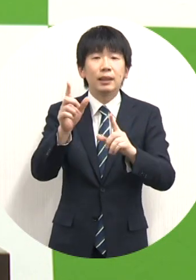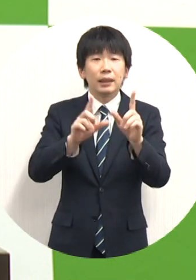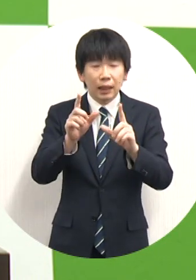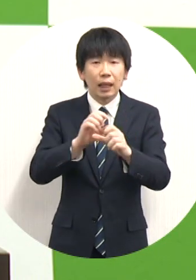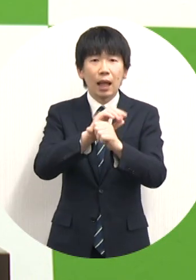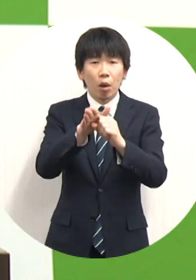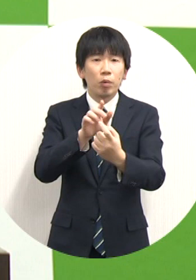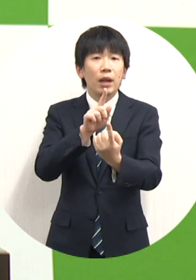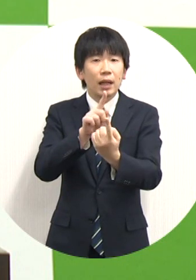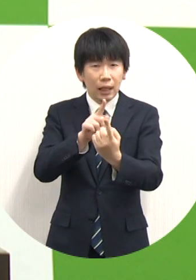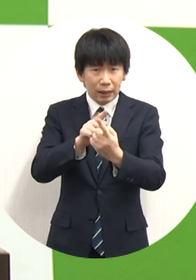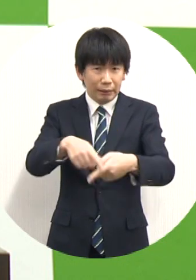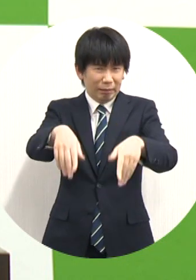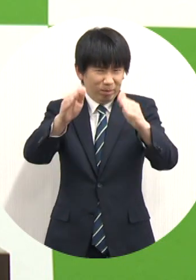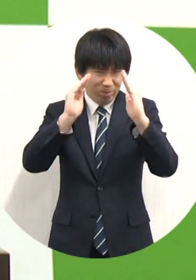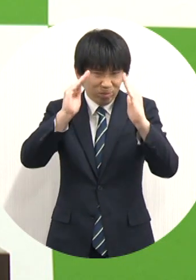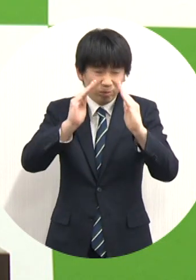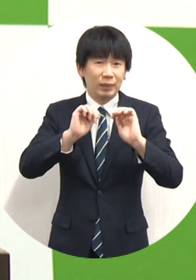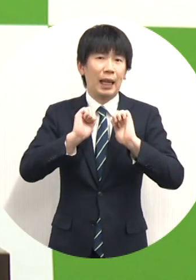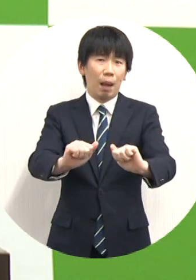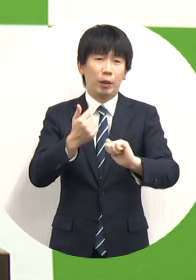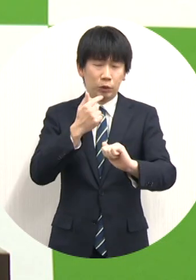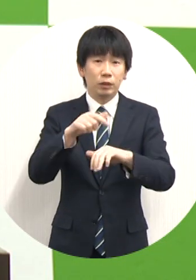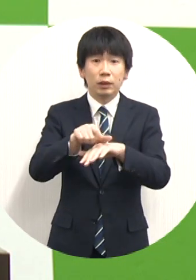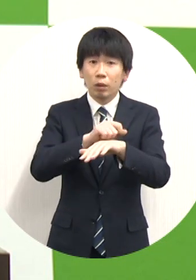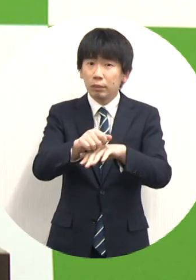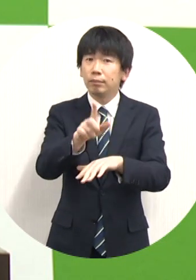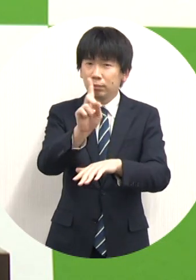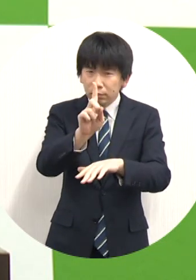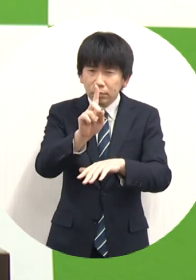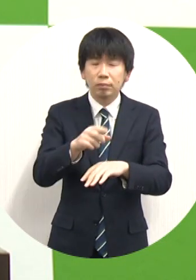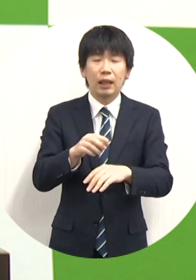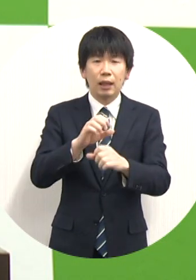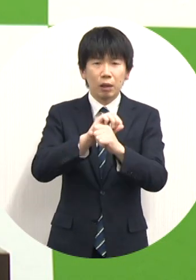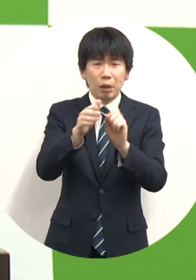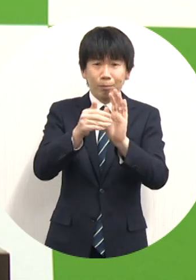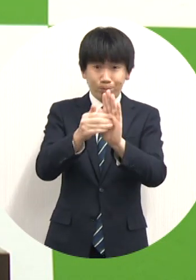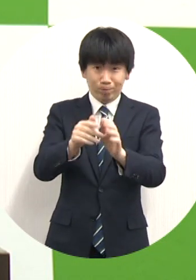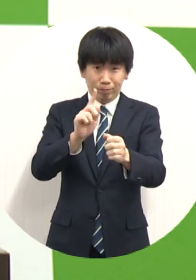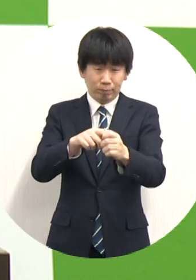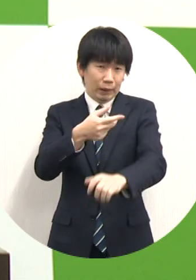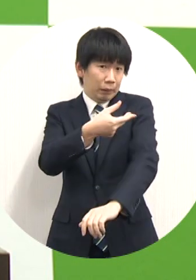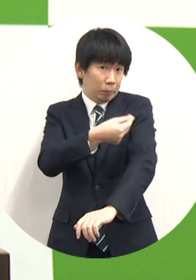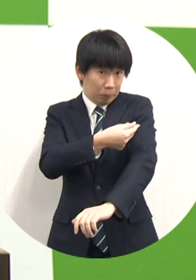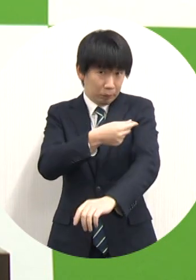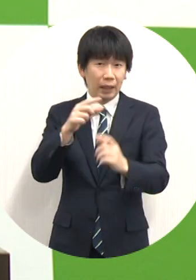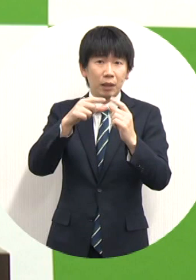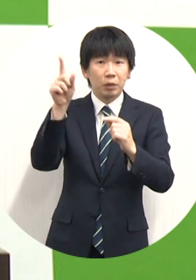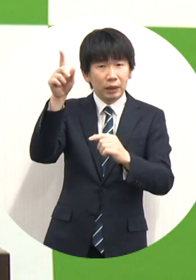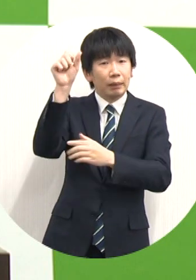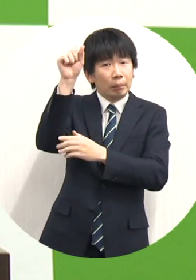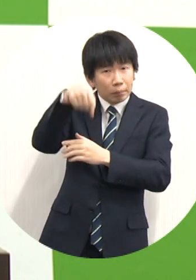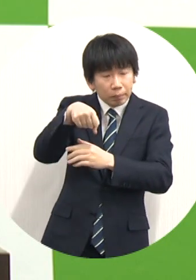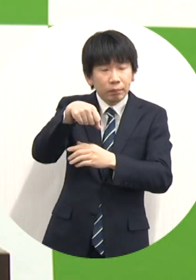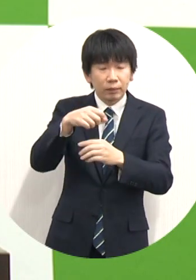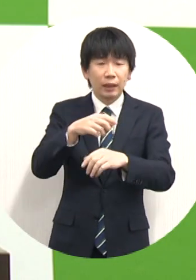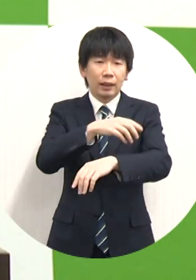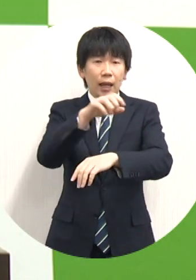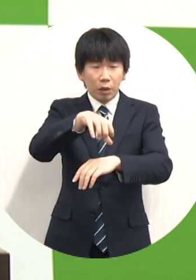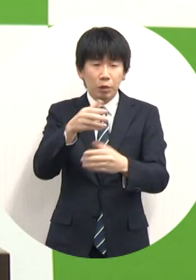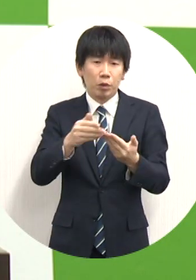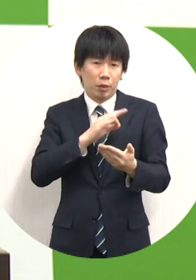全力を挙げてまいります特にワクチンが認可された際には全庁的な体制で